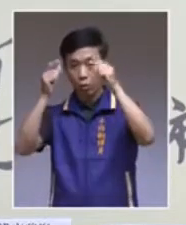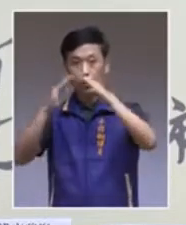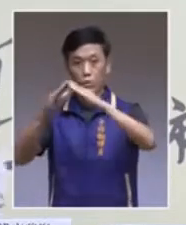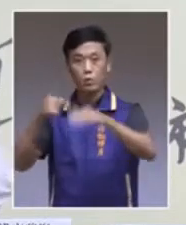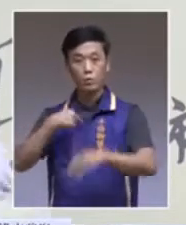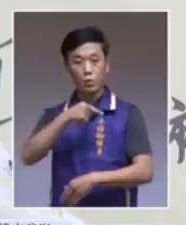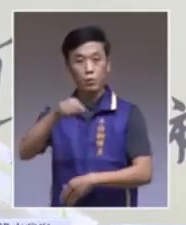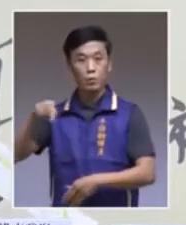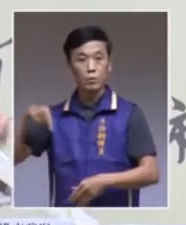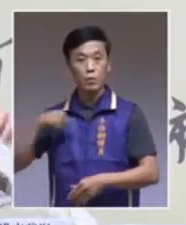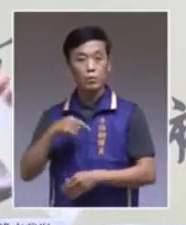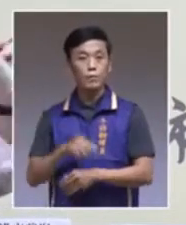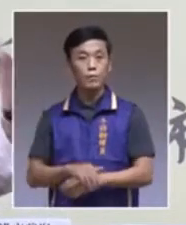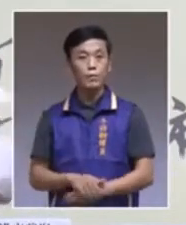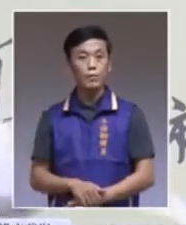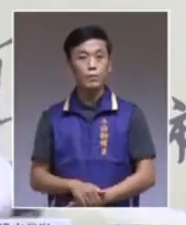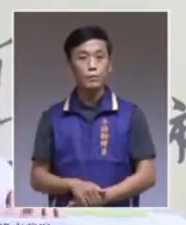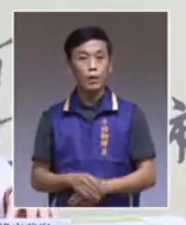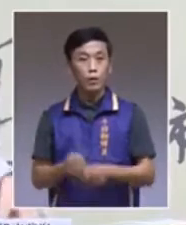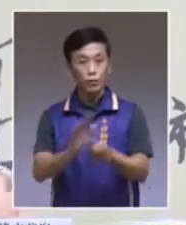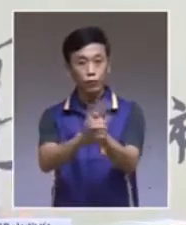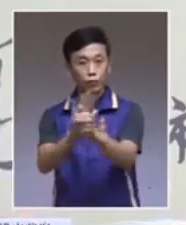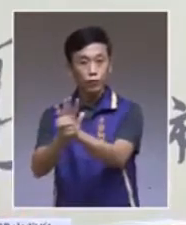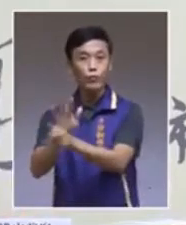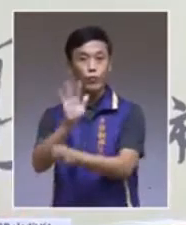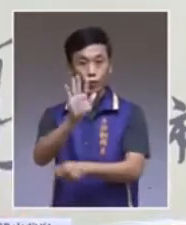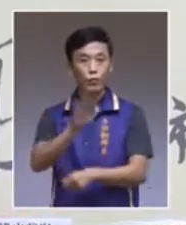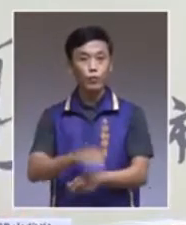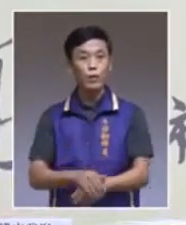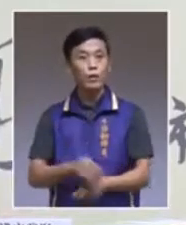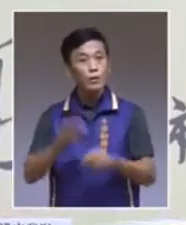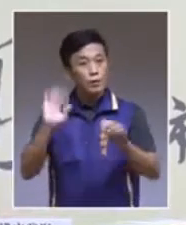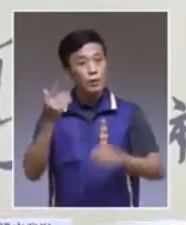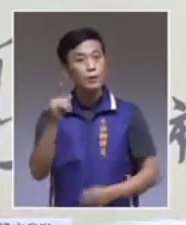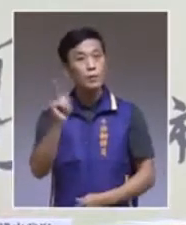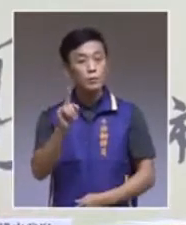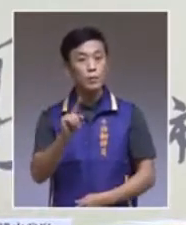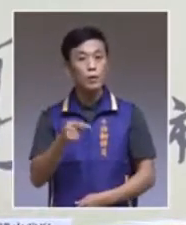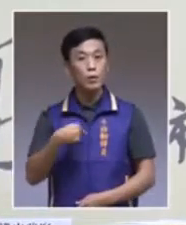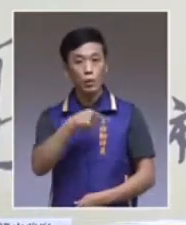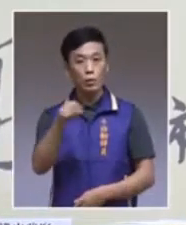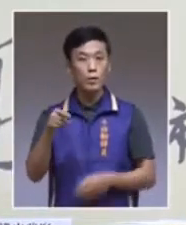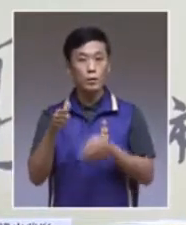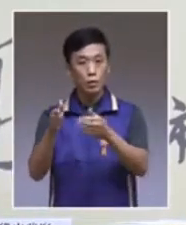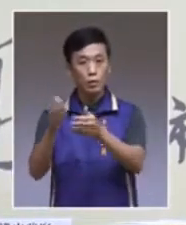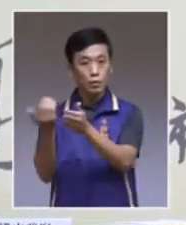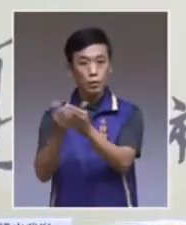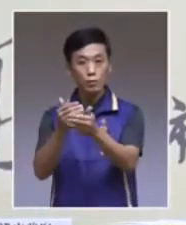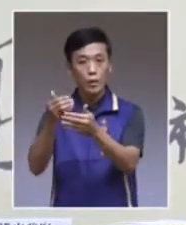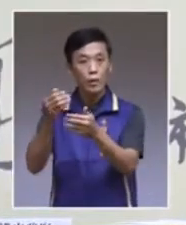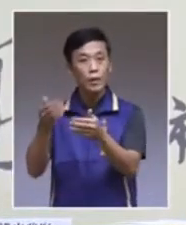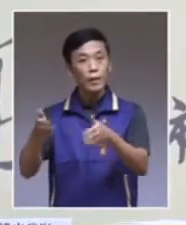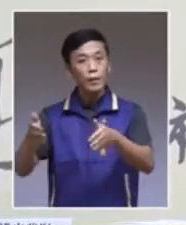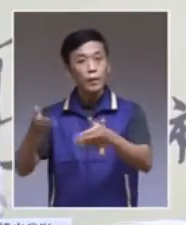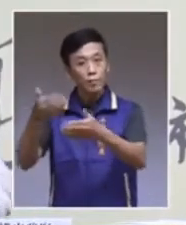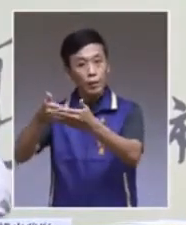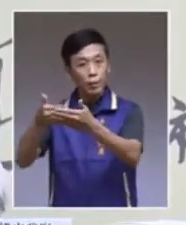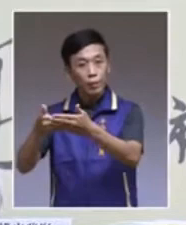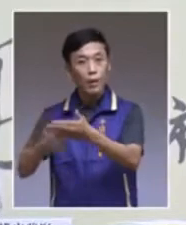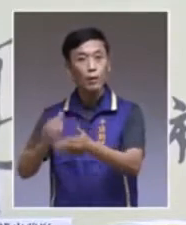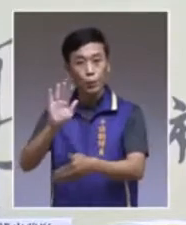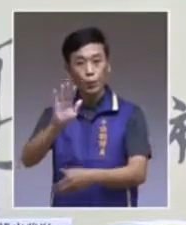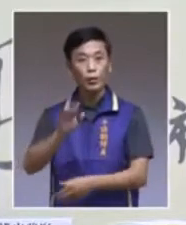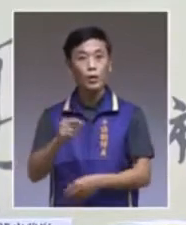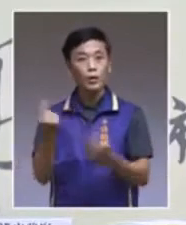供相关的这个服务，好，那但是我们是采取降载的方式，好，所以包括这